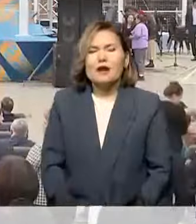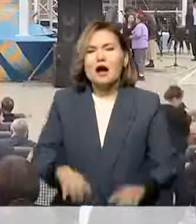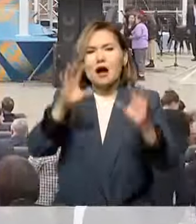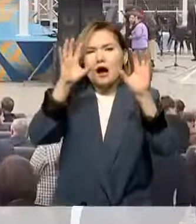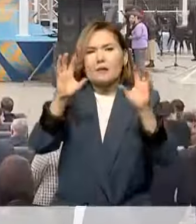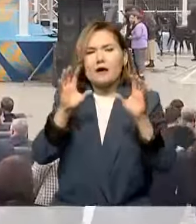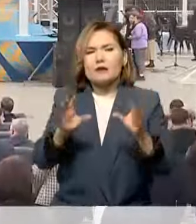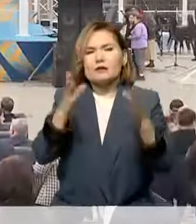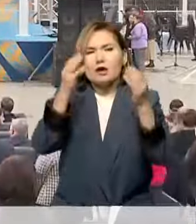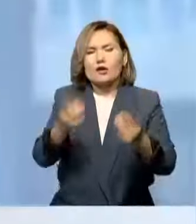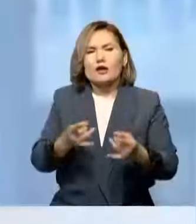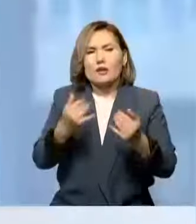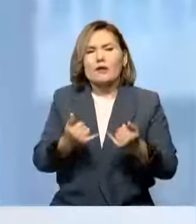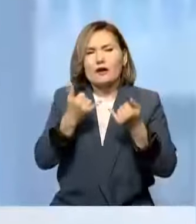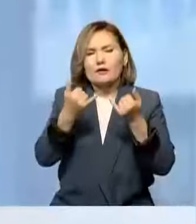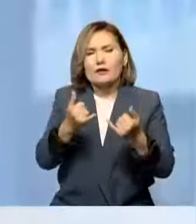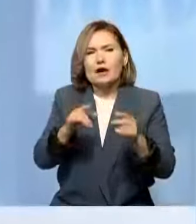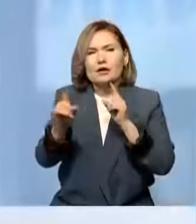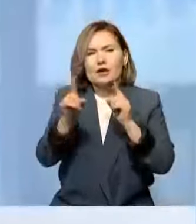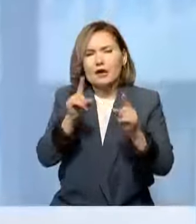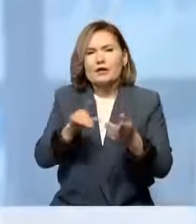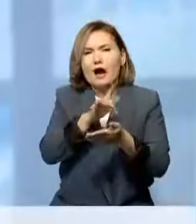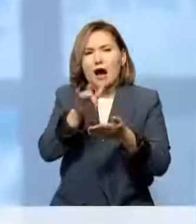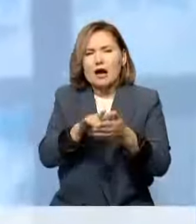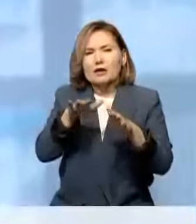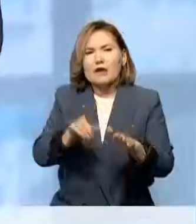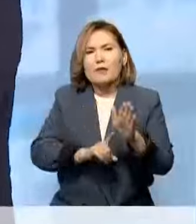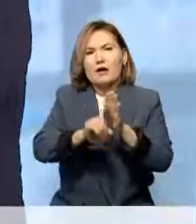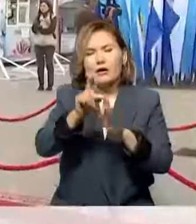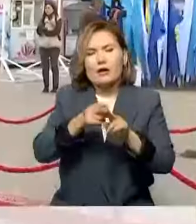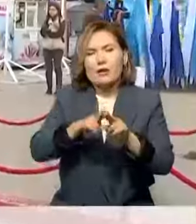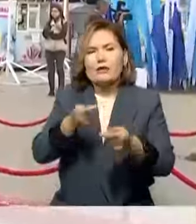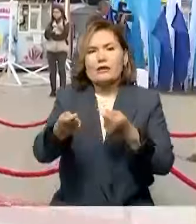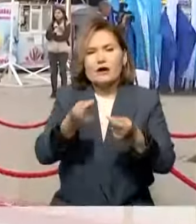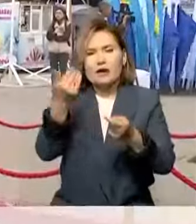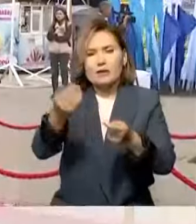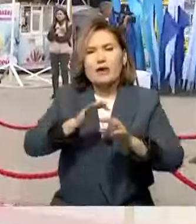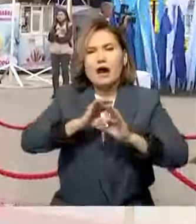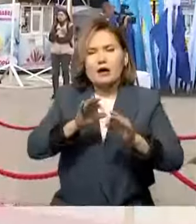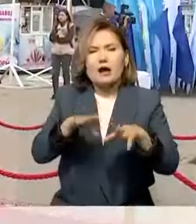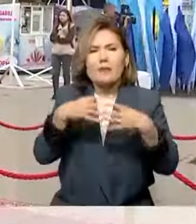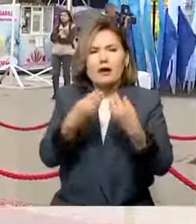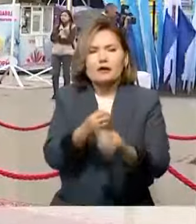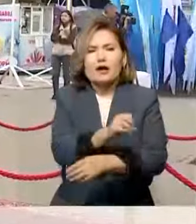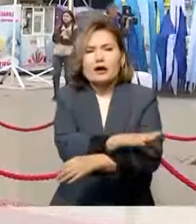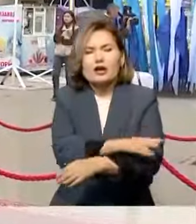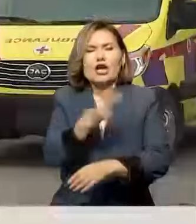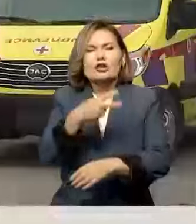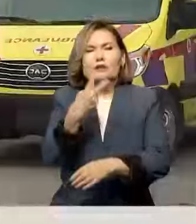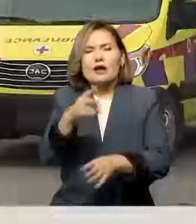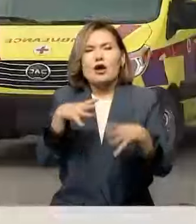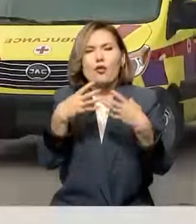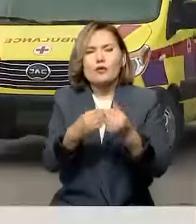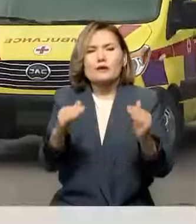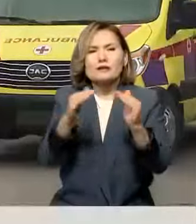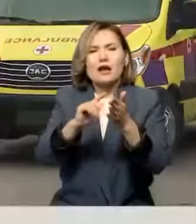Конституция күніне арналған салтанатты жиын алдымен қаланың орталық алаңында басталды. Онда өңір басшысы Марат Ахметжанов әлеуметтік аз қамтылған 22 отбасыға пәтер кілтін